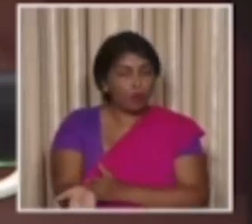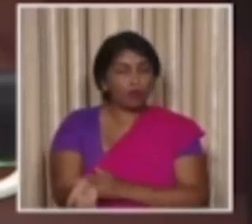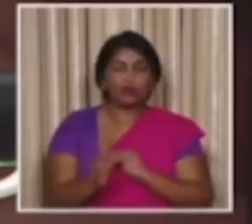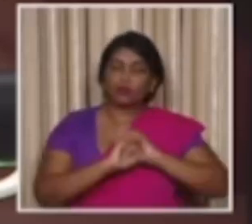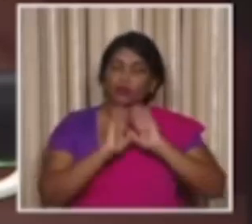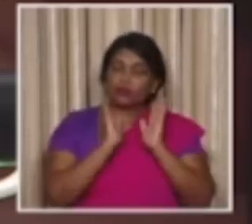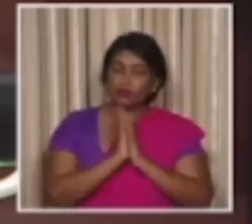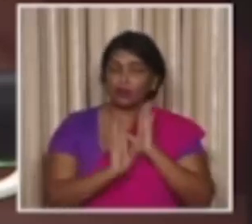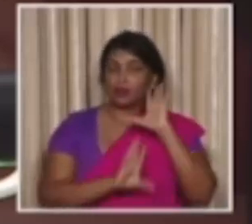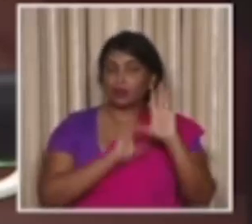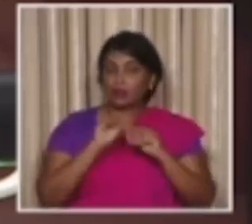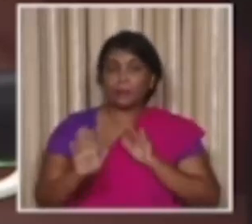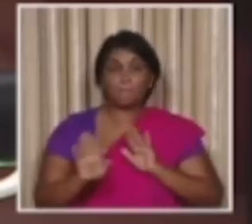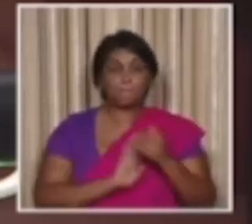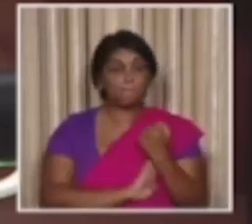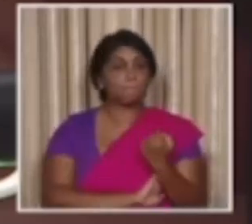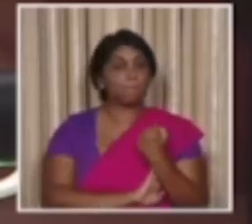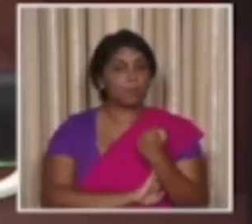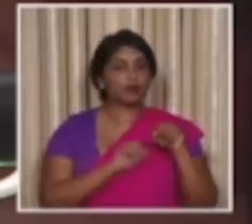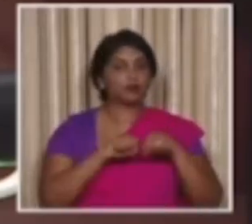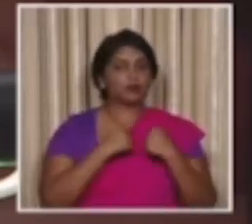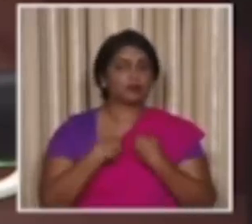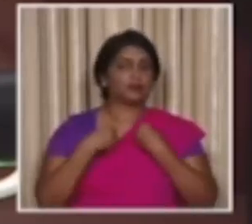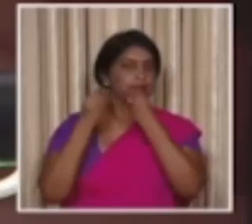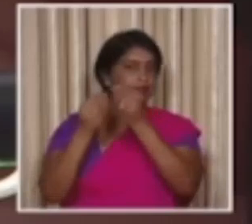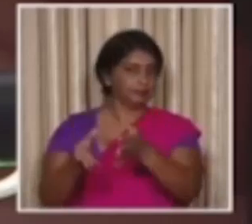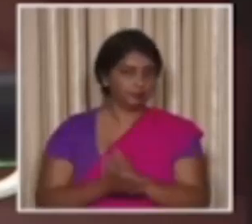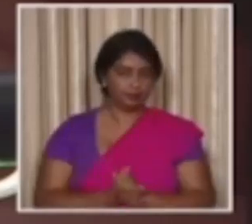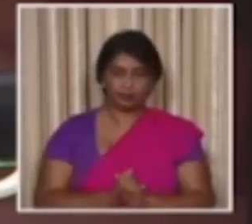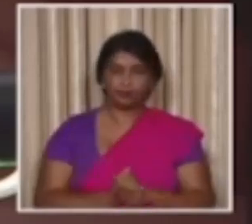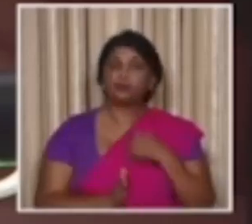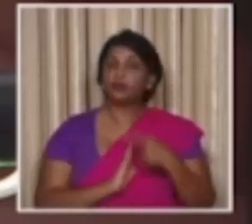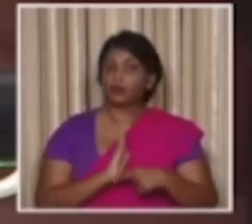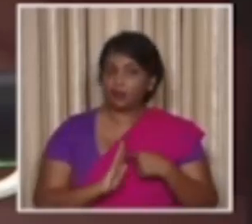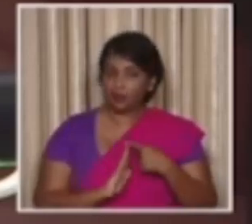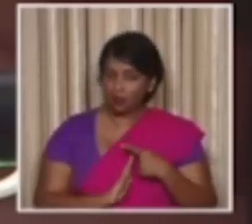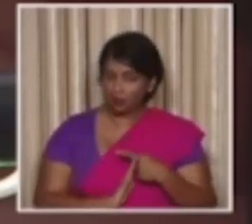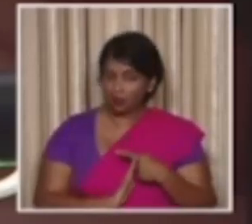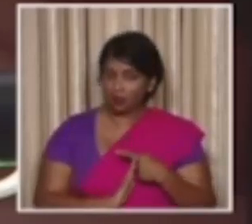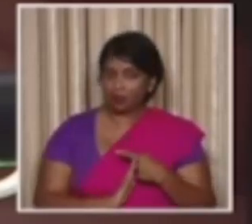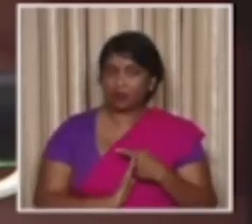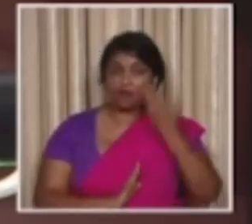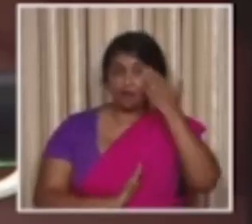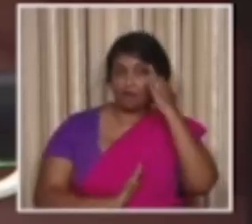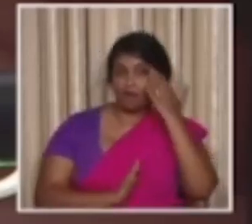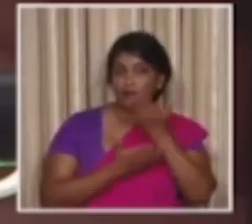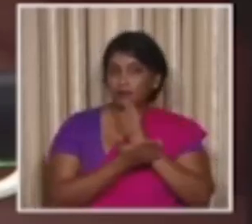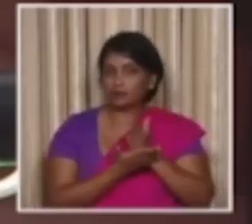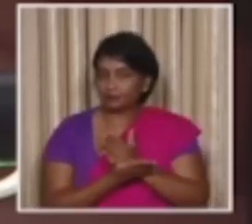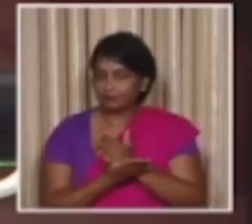සියලුම දත්ත මෙහෙවීමේ බලය මෙම සමාගමට හිමි වෙනවා. ලංකාවේ වයස් ප්‍රමාණයන්